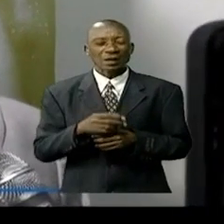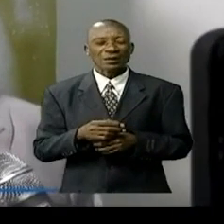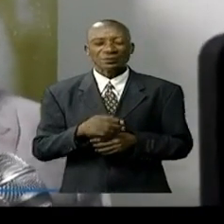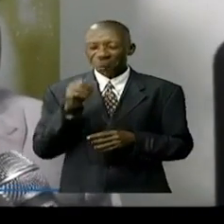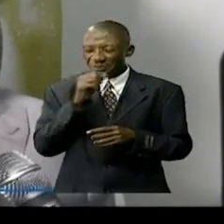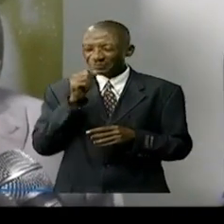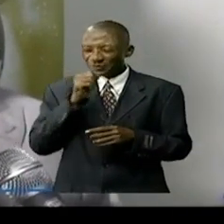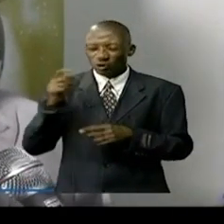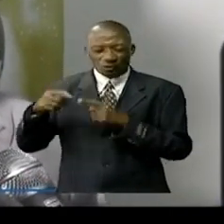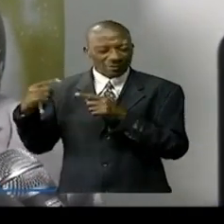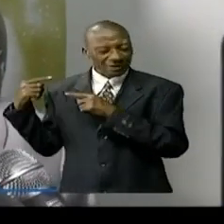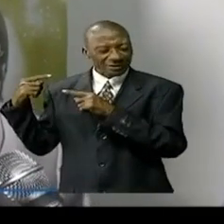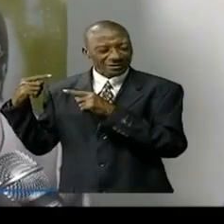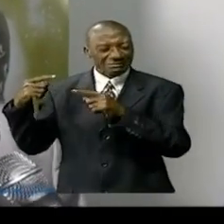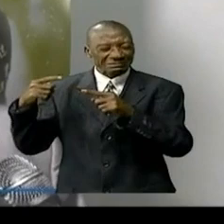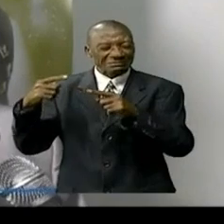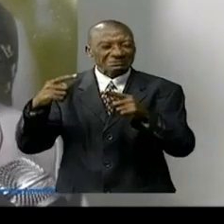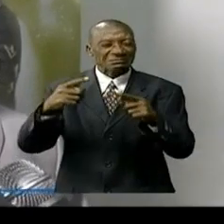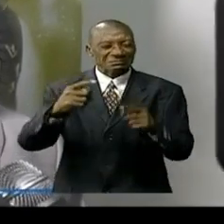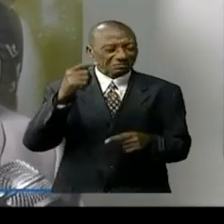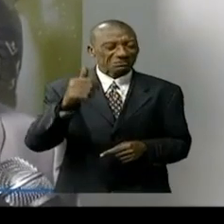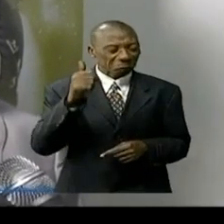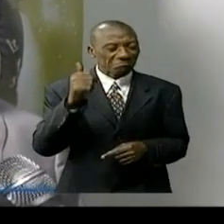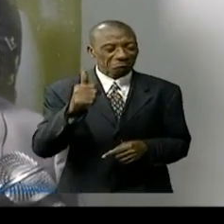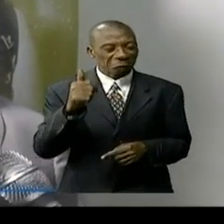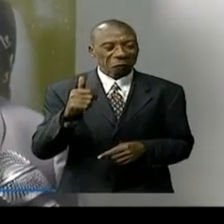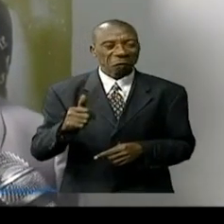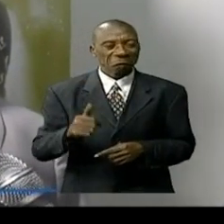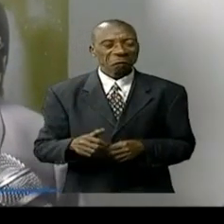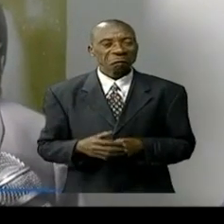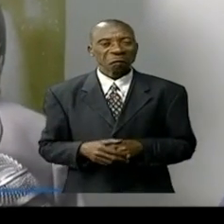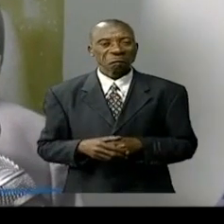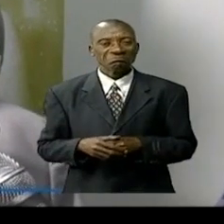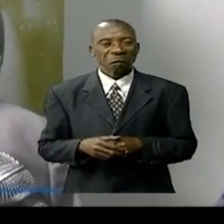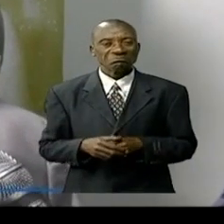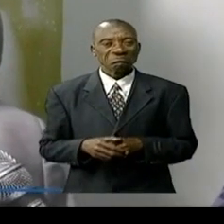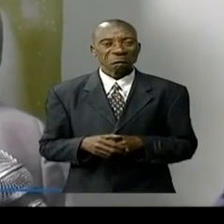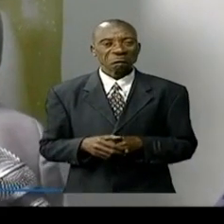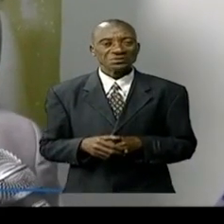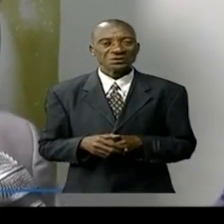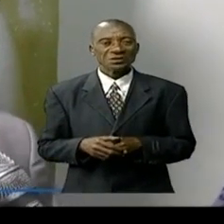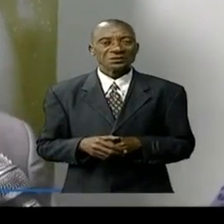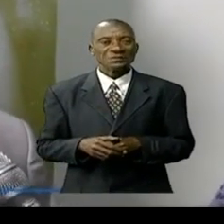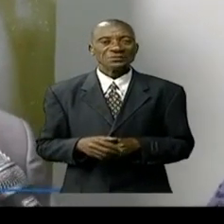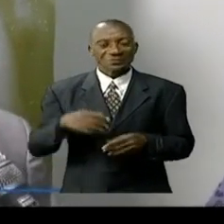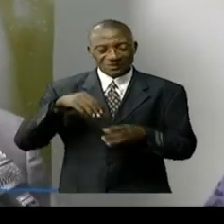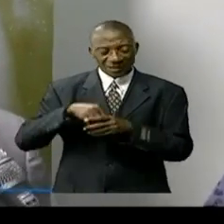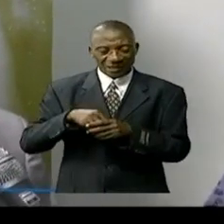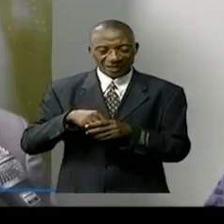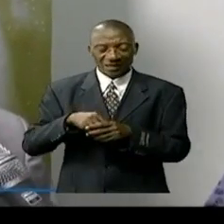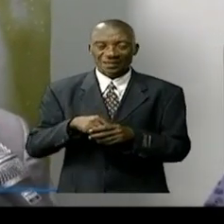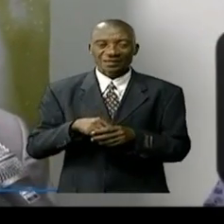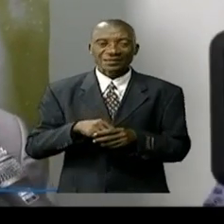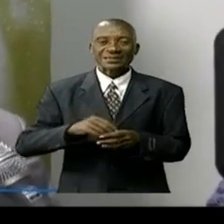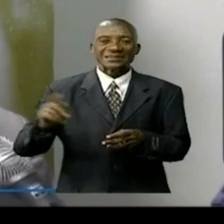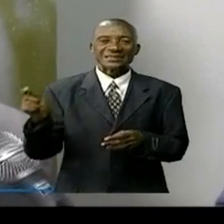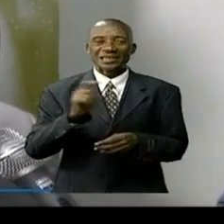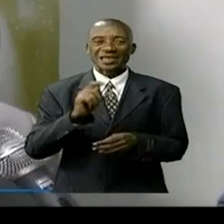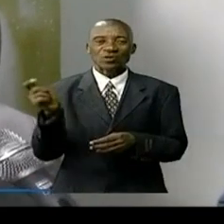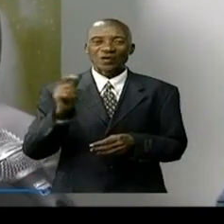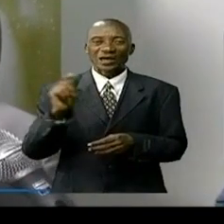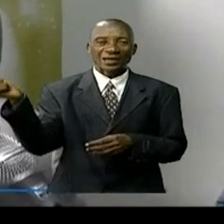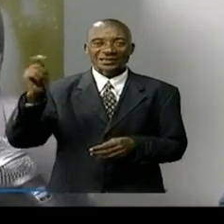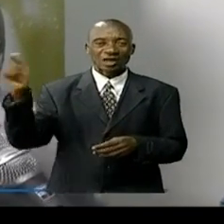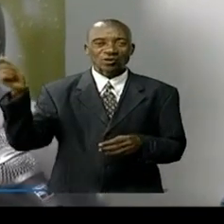élogieux. Et depuis ses débuts dans l'orchestre Zaïko Langalanga jusqu'à aujourd'hui, jusqu'à sa